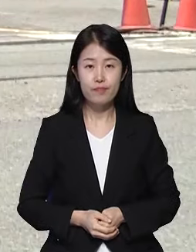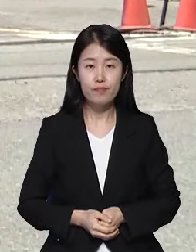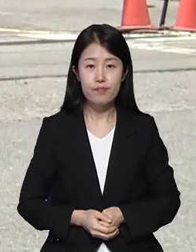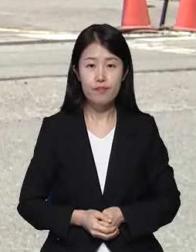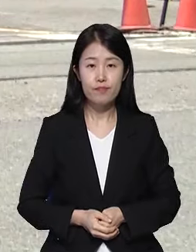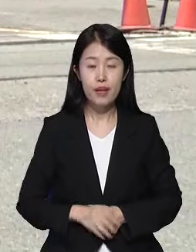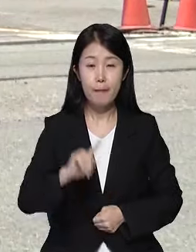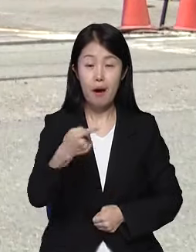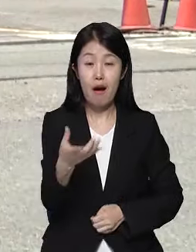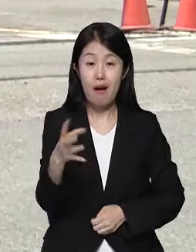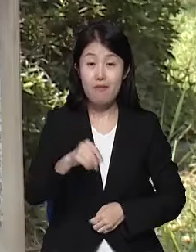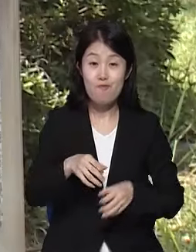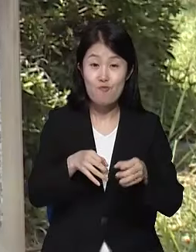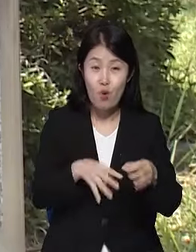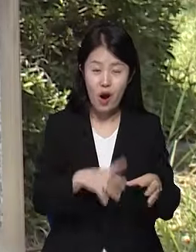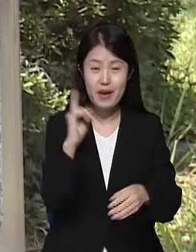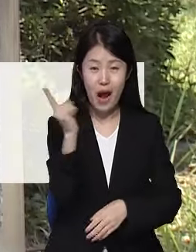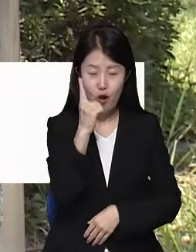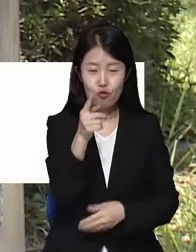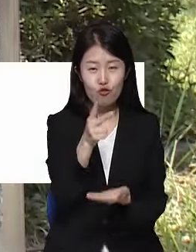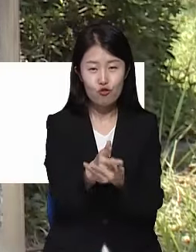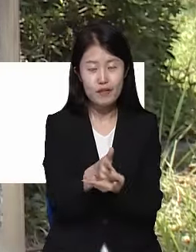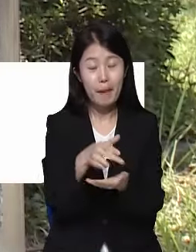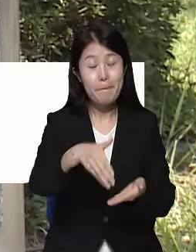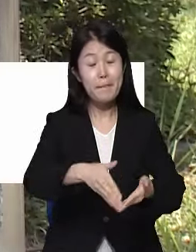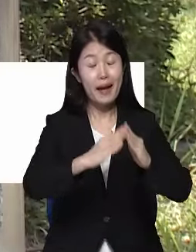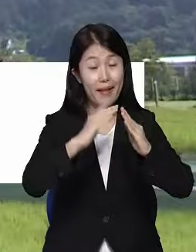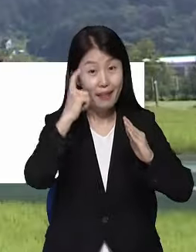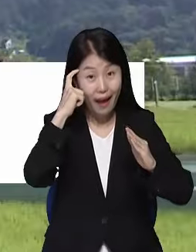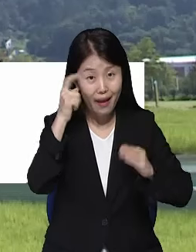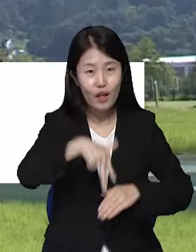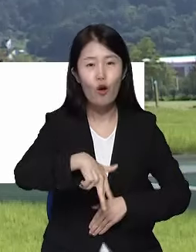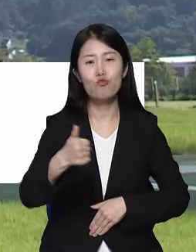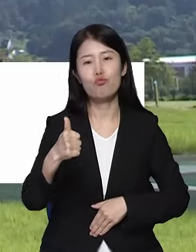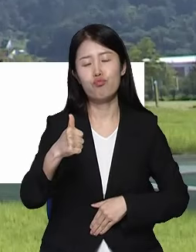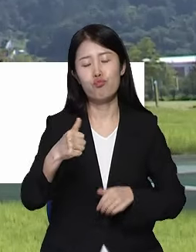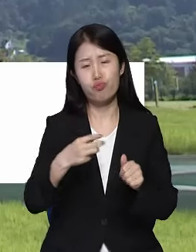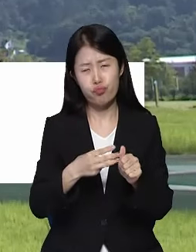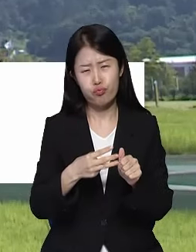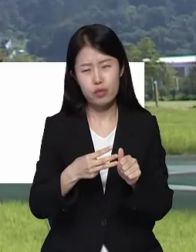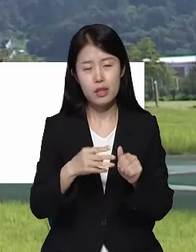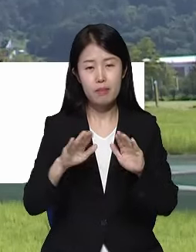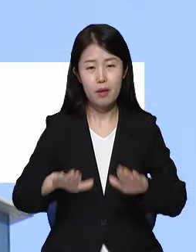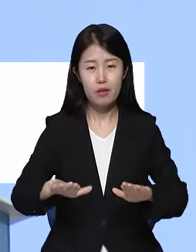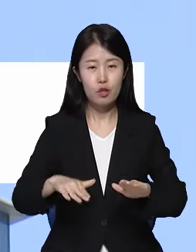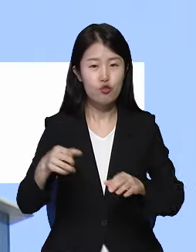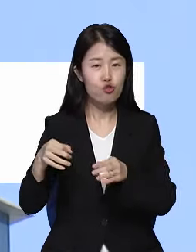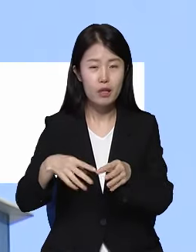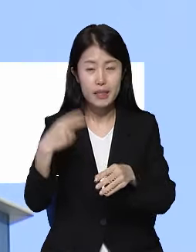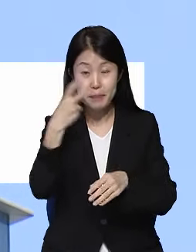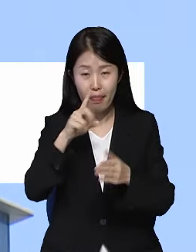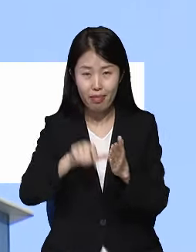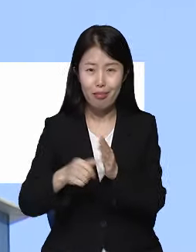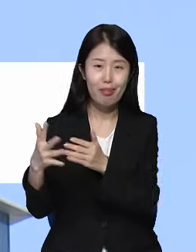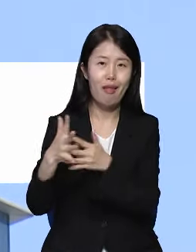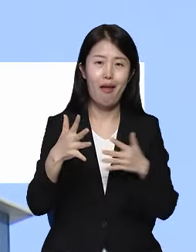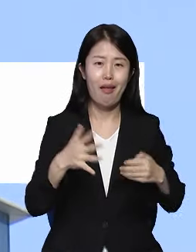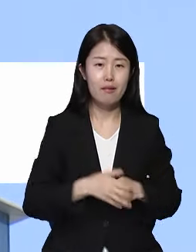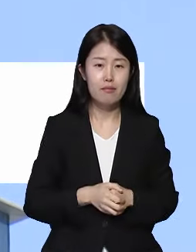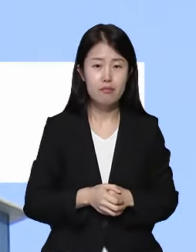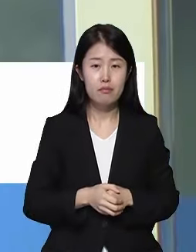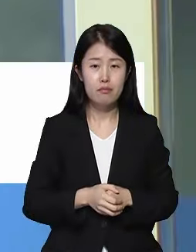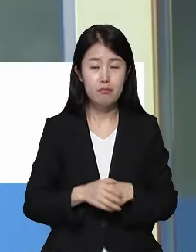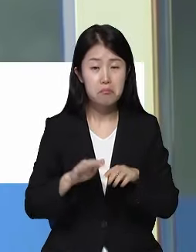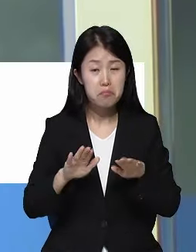100억 원을 들여 야구장과 주차장을 짓겠다는 장흥군의 계획이 전남도 투자심사에서 반려됐습니다.